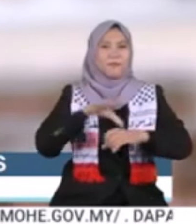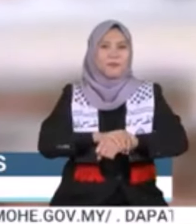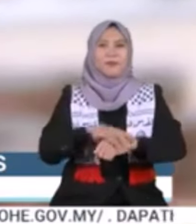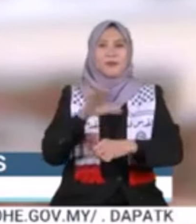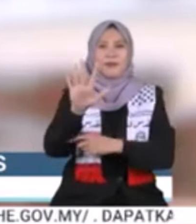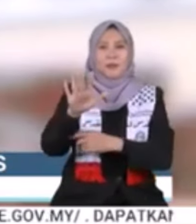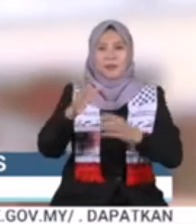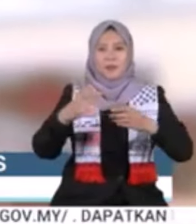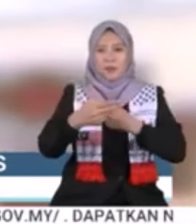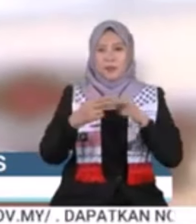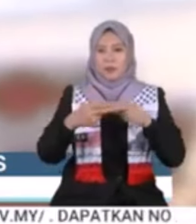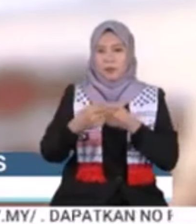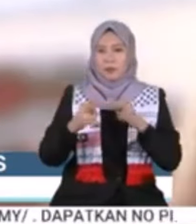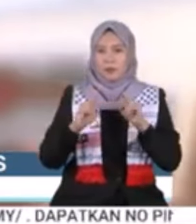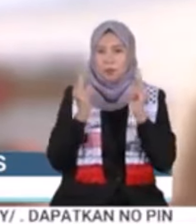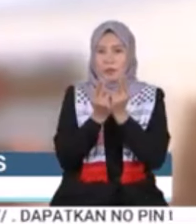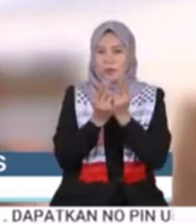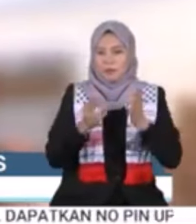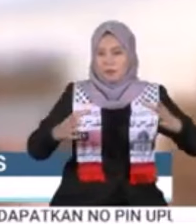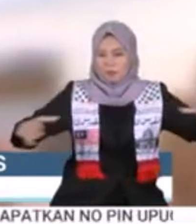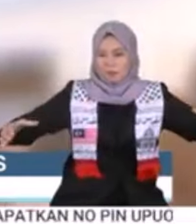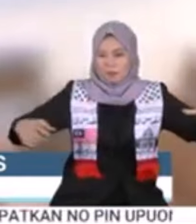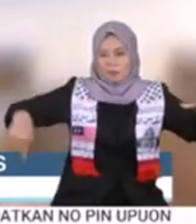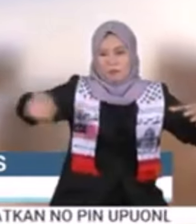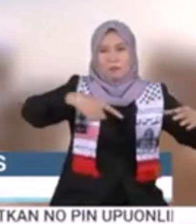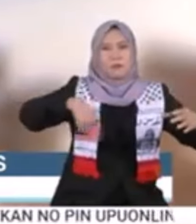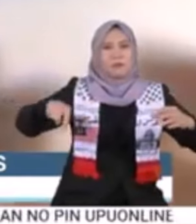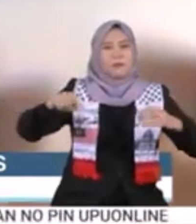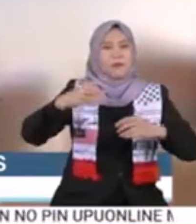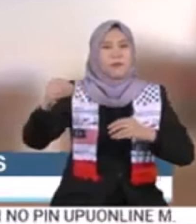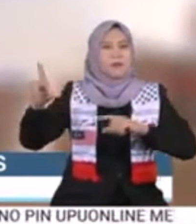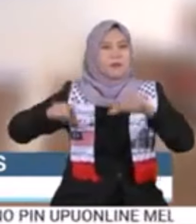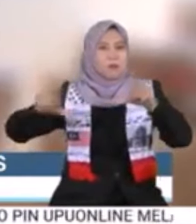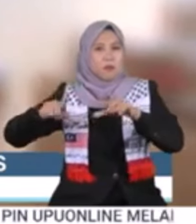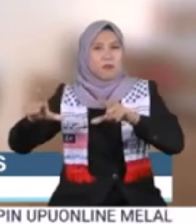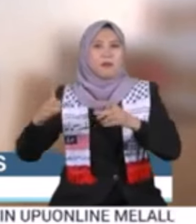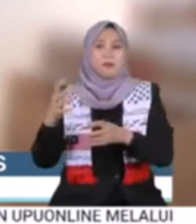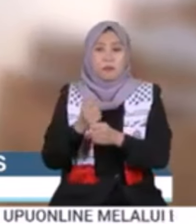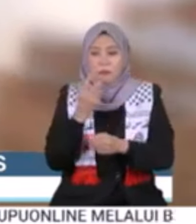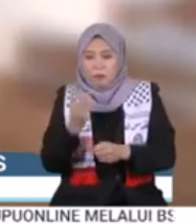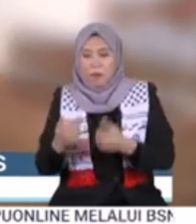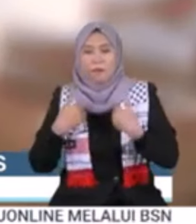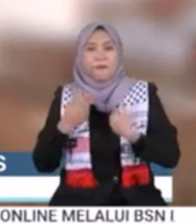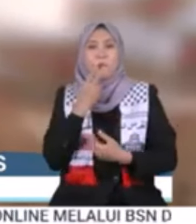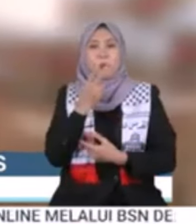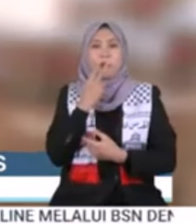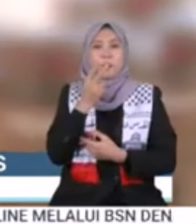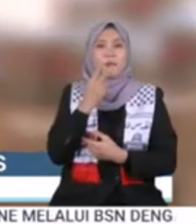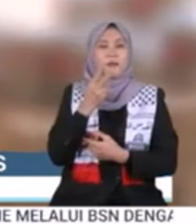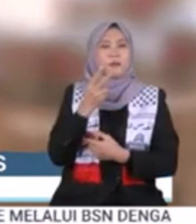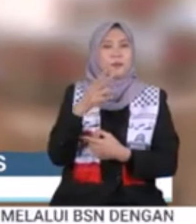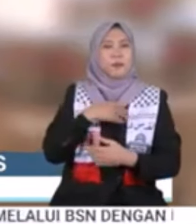5 unit kontena dan 2 lori mengandungi 591,000 paket rokok putih pelbagai jenama